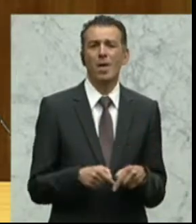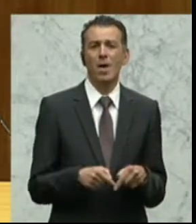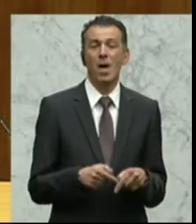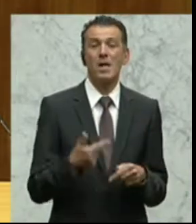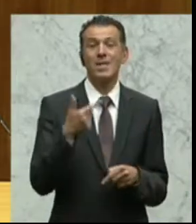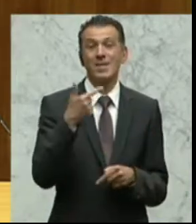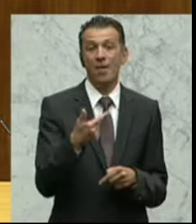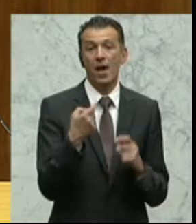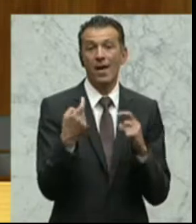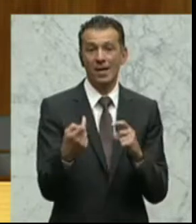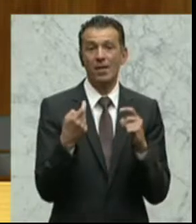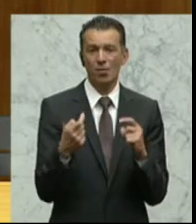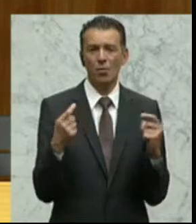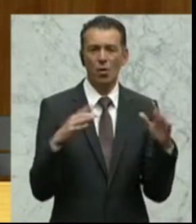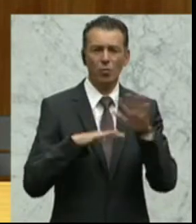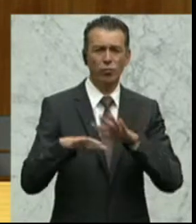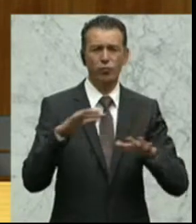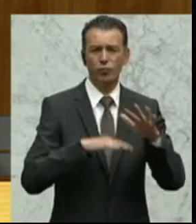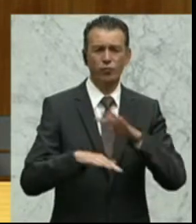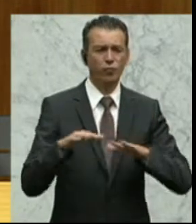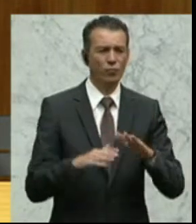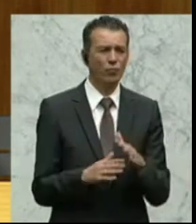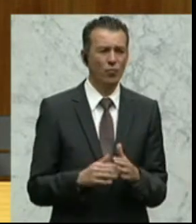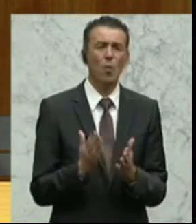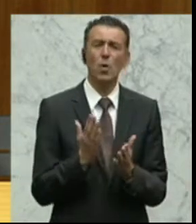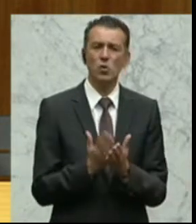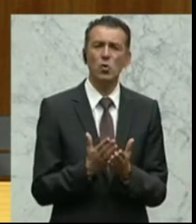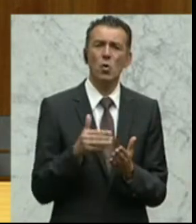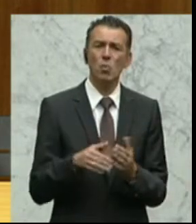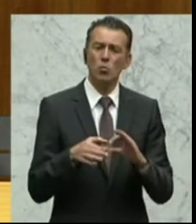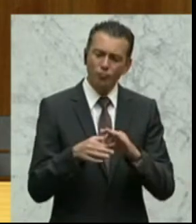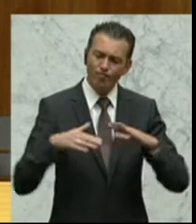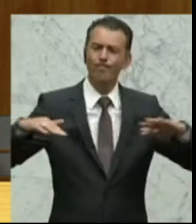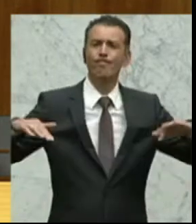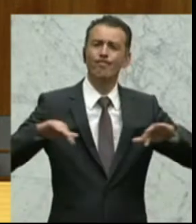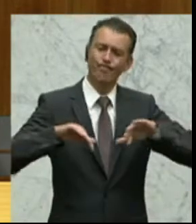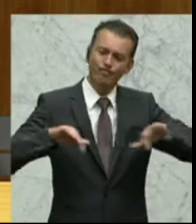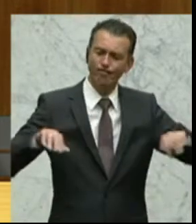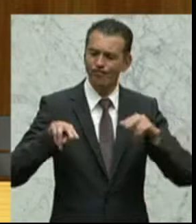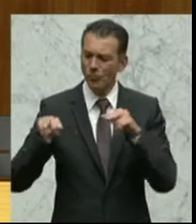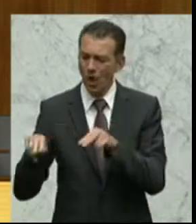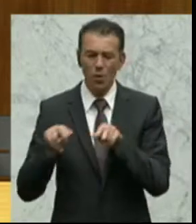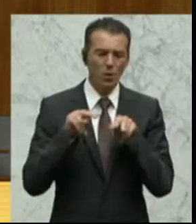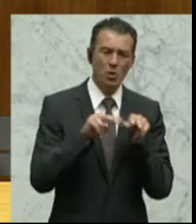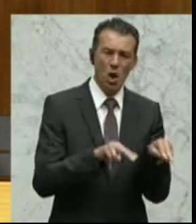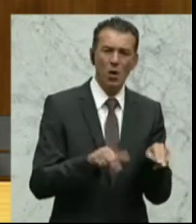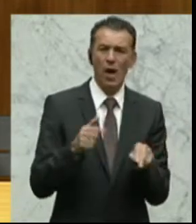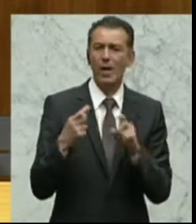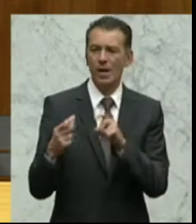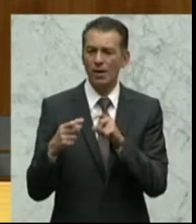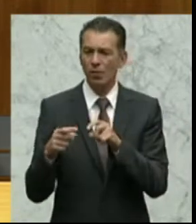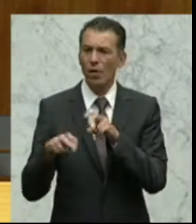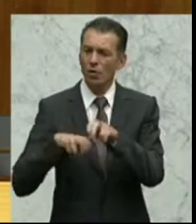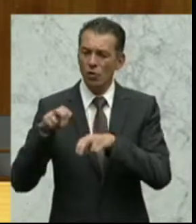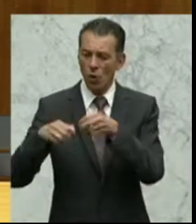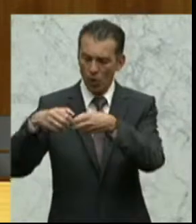miteinander verwoben werden, die man aber schon unabhängig voneinander sich anschauen muss. Die eine Diskussion ist die Frage der Steuerstruktur. Das